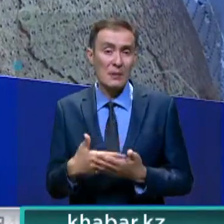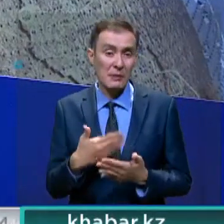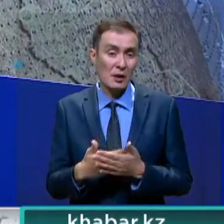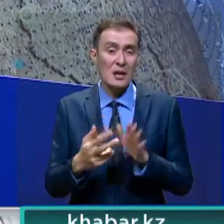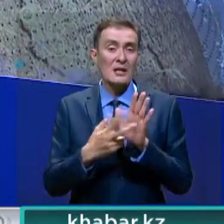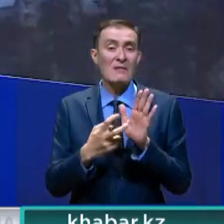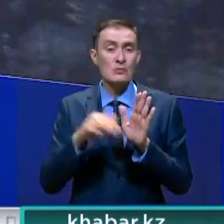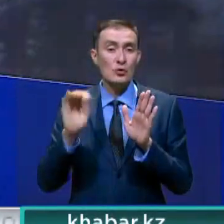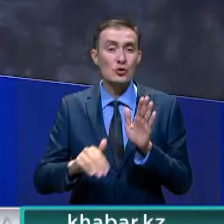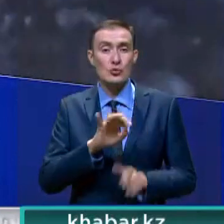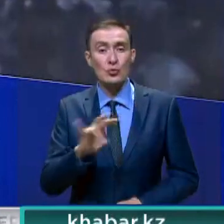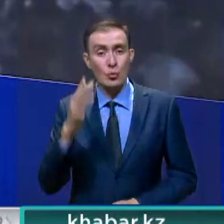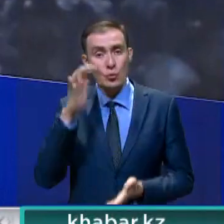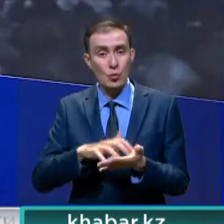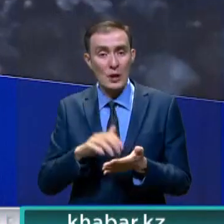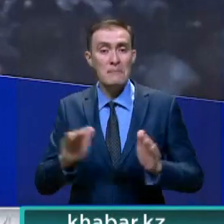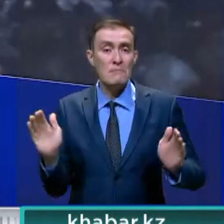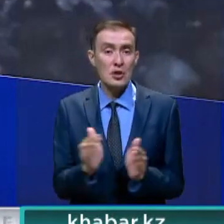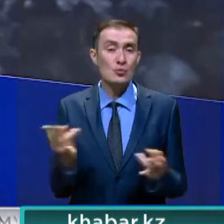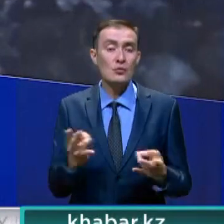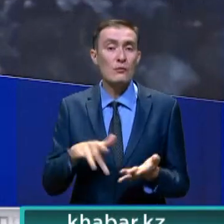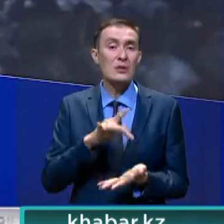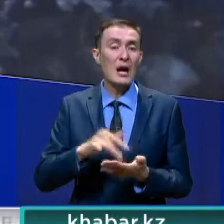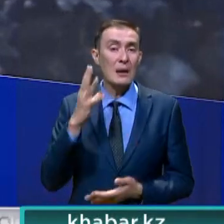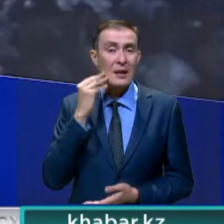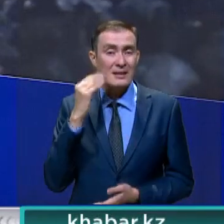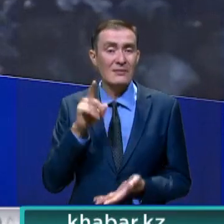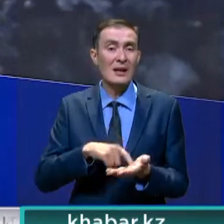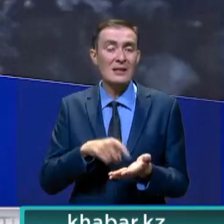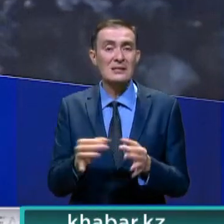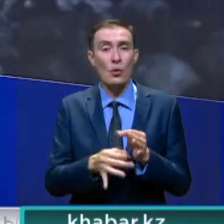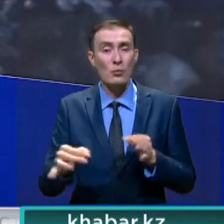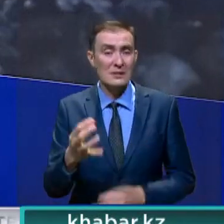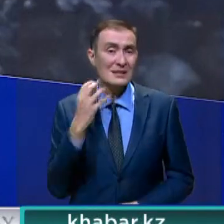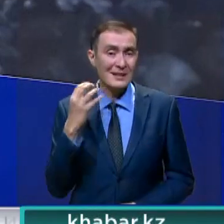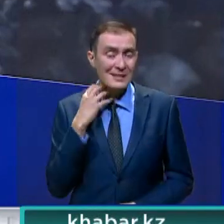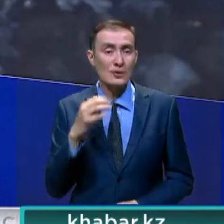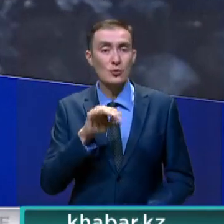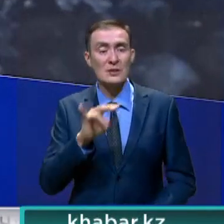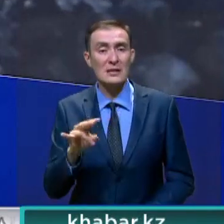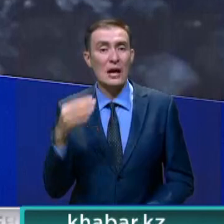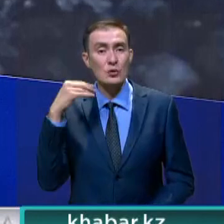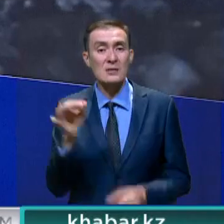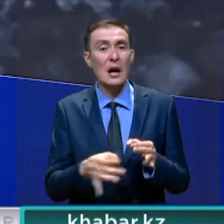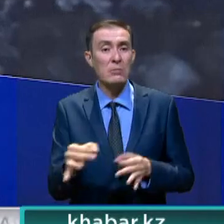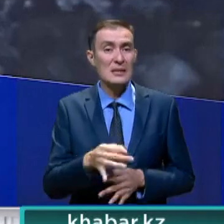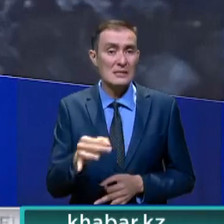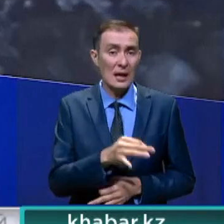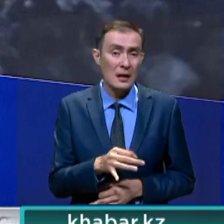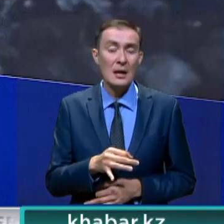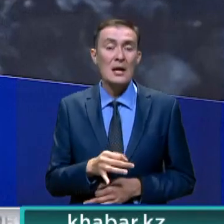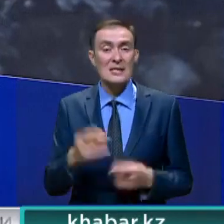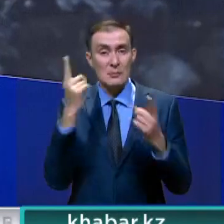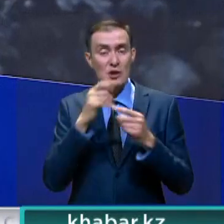примеру, на 800 тысяч тонн угля меньше нужно Алматы, Карагандинской, Кызылординской, Туркестанской, Яктюбинской